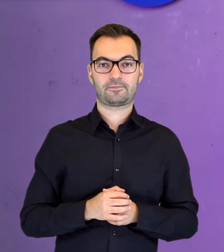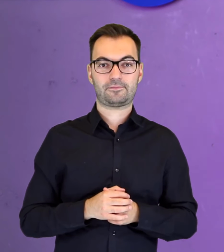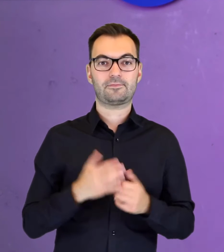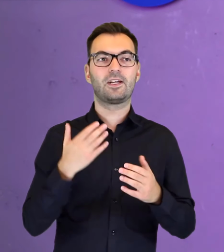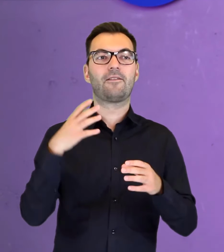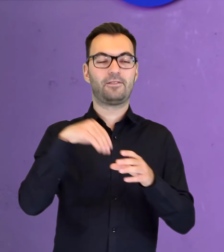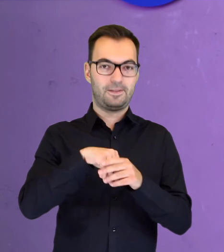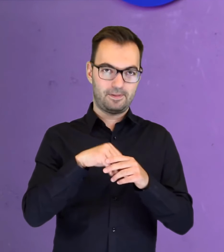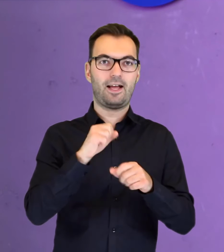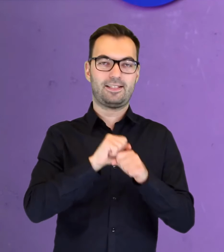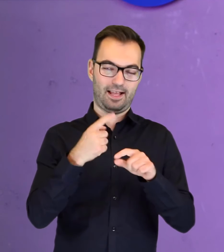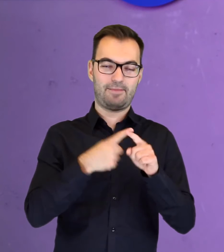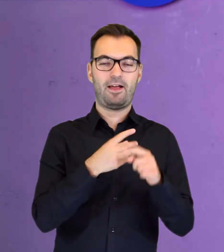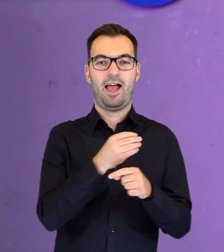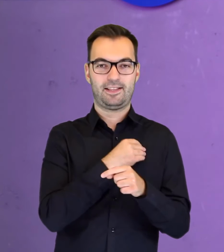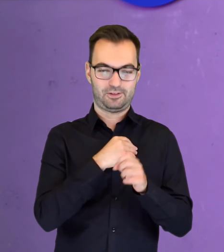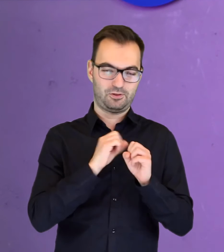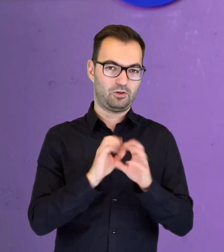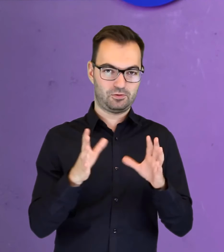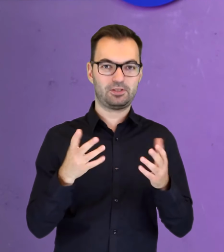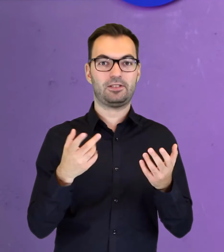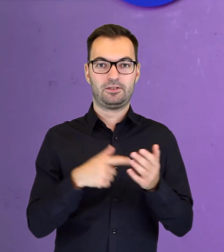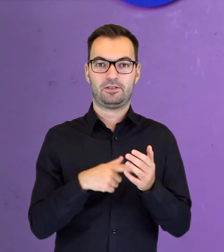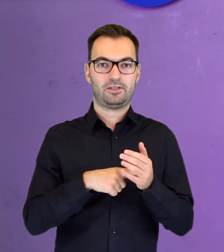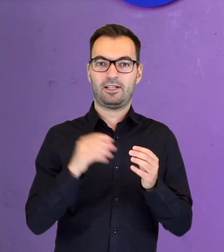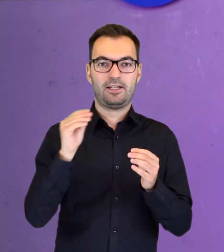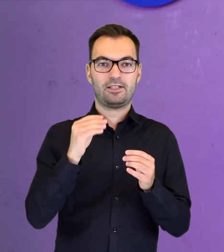to że jest ten aspekt etyczny